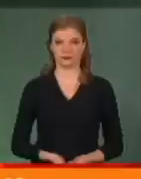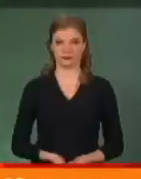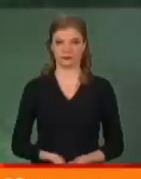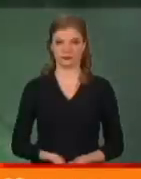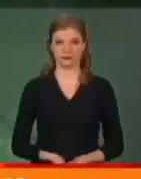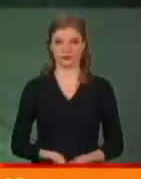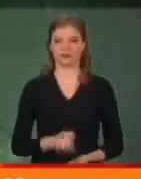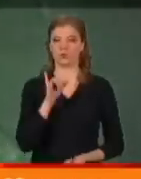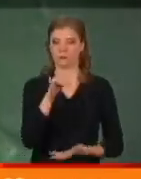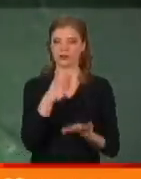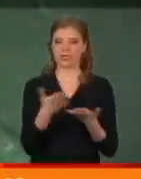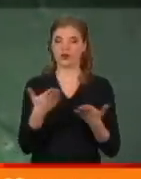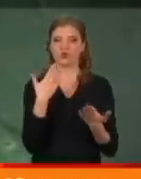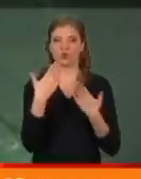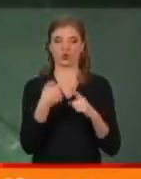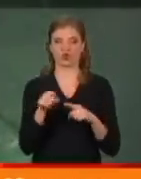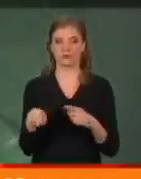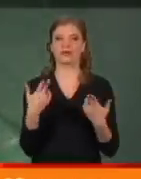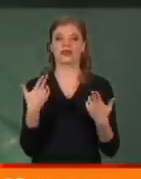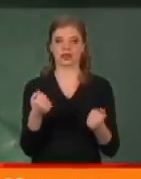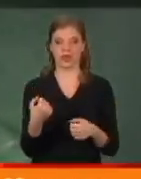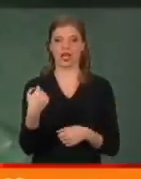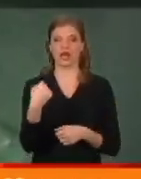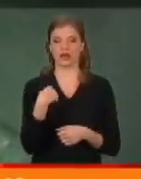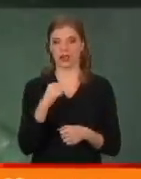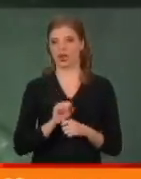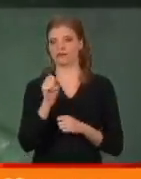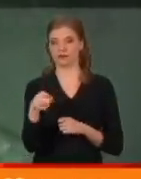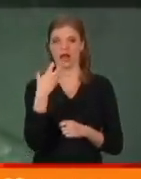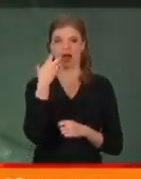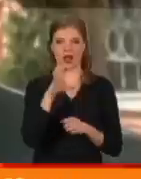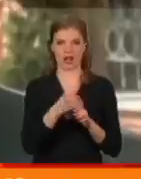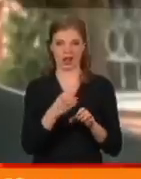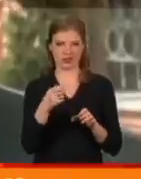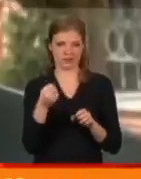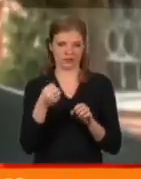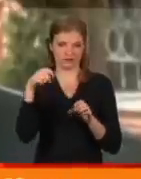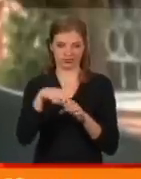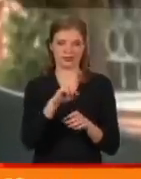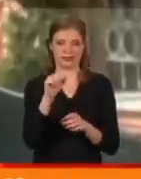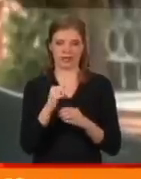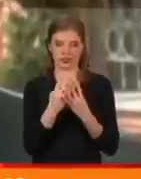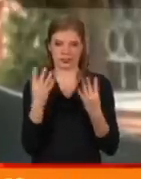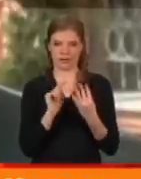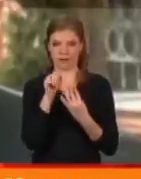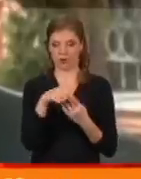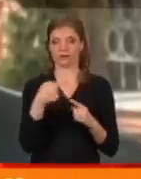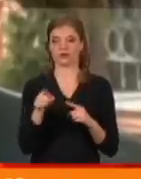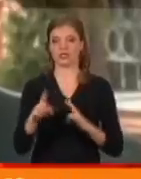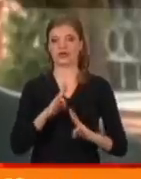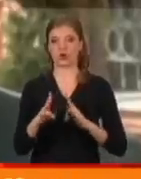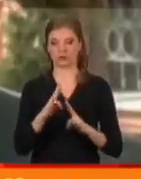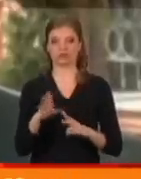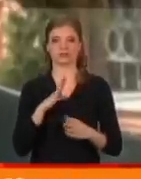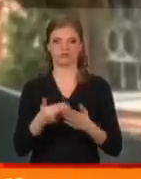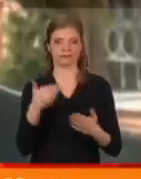Ви маєте якесь отношення до даної? Так, я перекидував гарячого такого за забор. Це терористичний акт, скоєний за попередньою